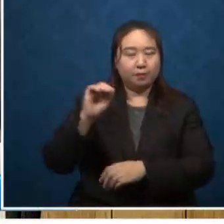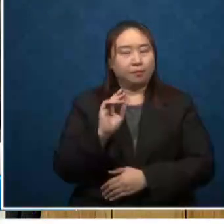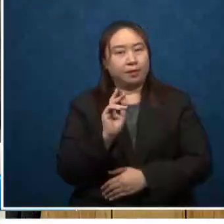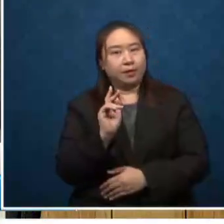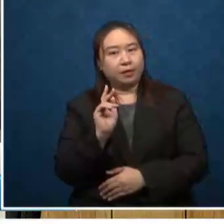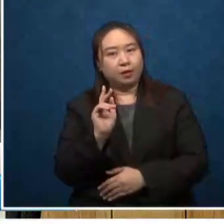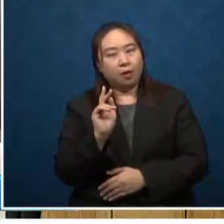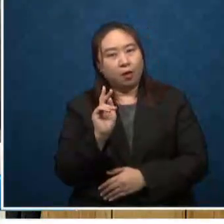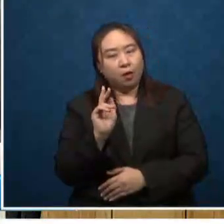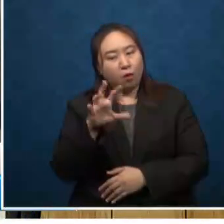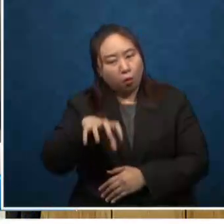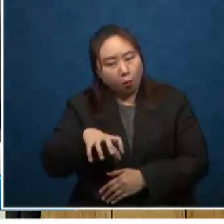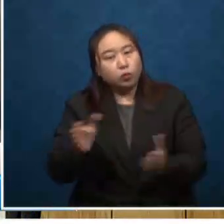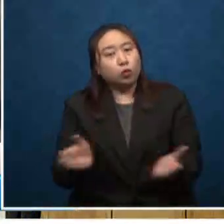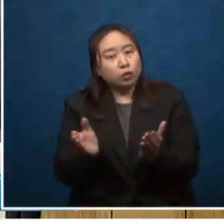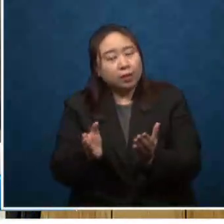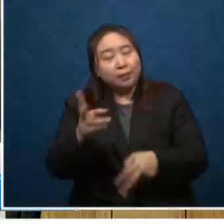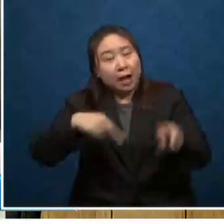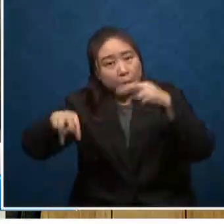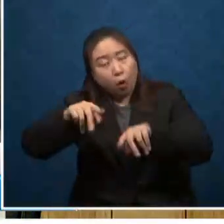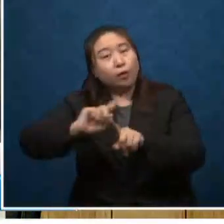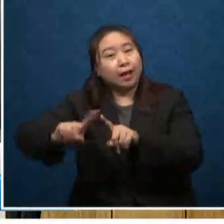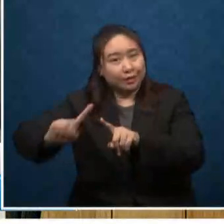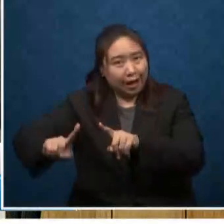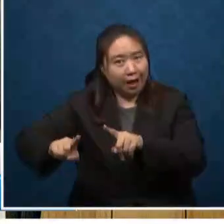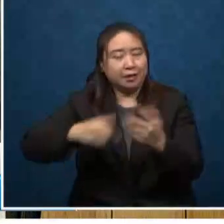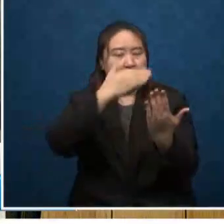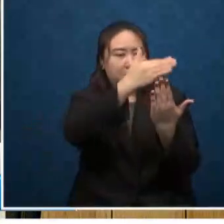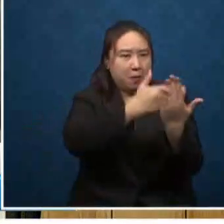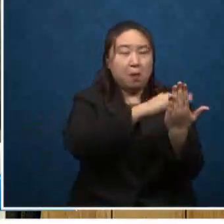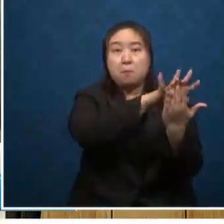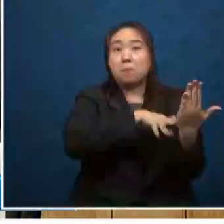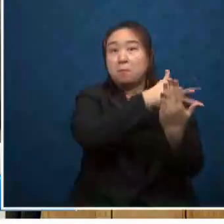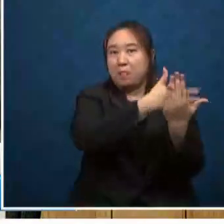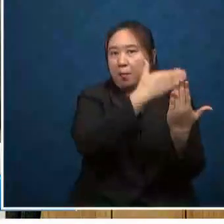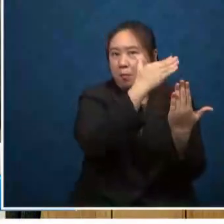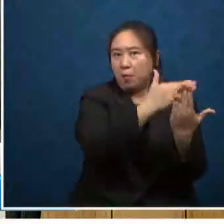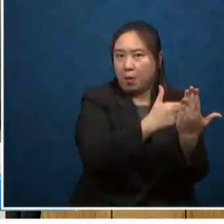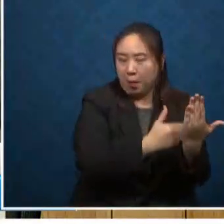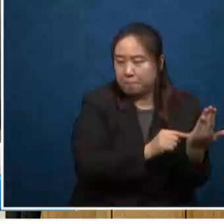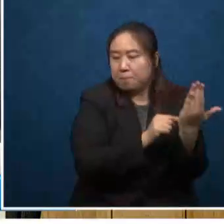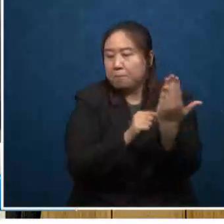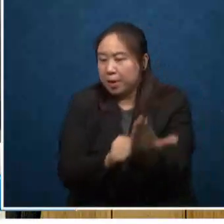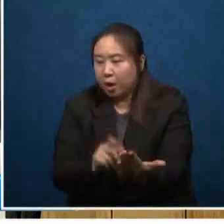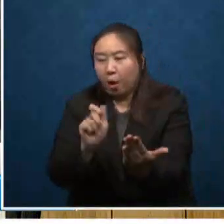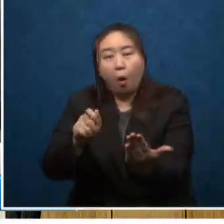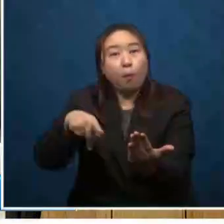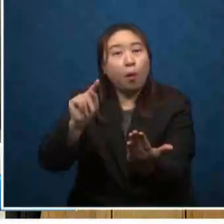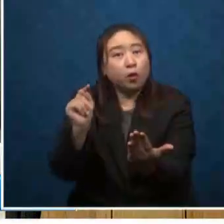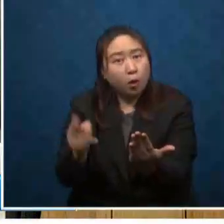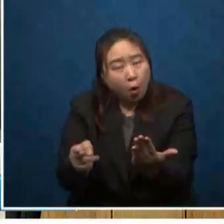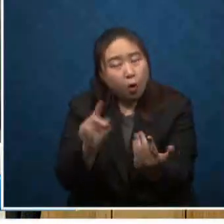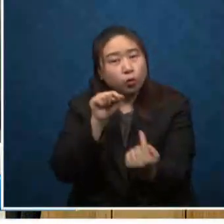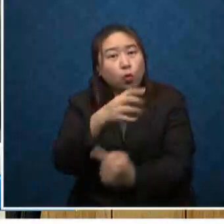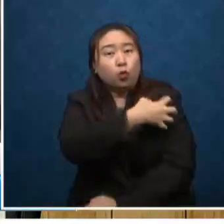ท้องถิ่นก็ดีนะครับที่จะลงนโยบายนี้ผ่านลงไปผ่านทางองค์กรปกครองส่วนท้องถิ่นในระดับเทศบาล